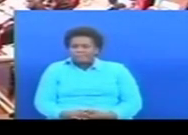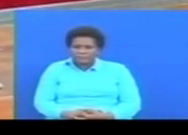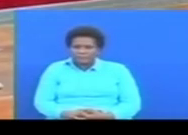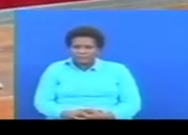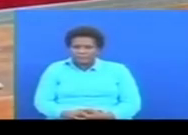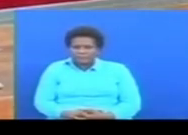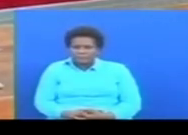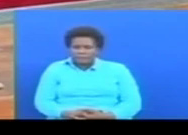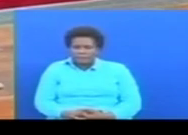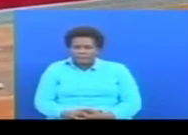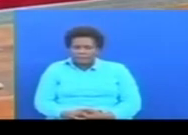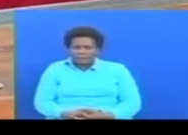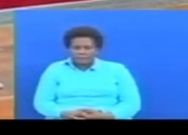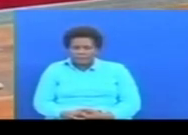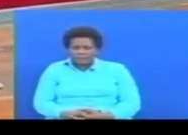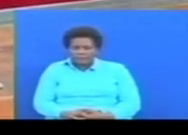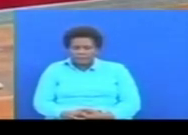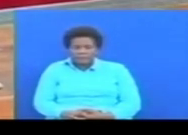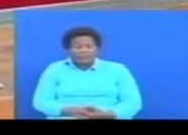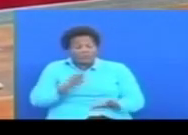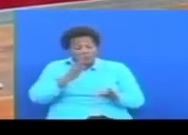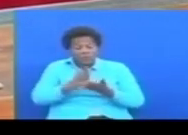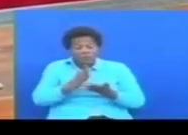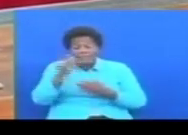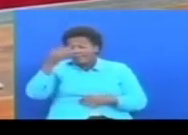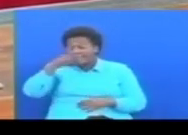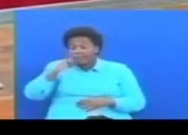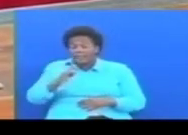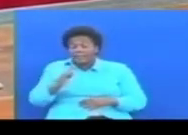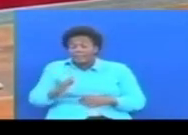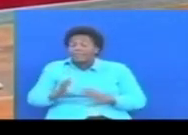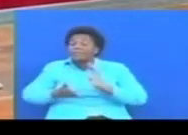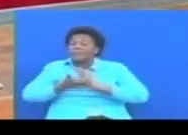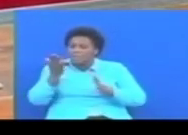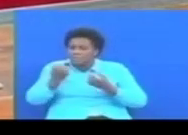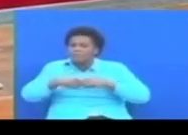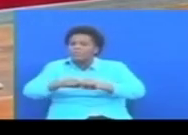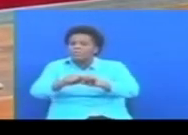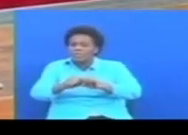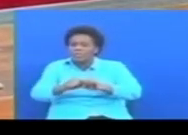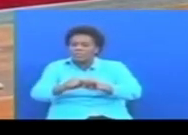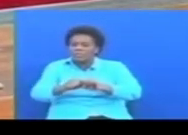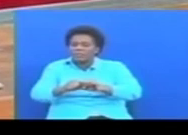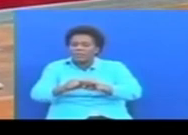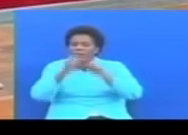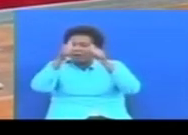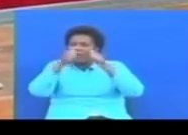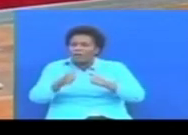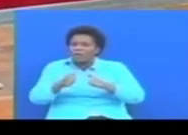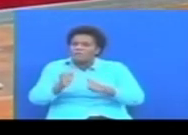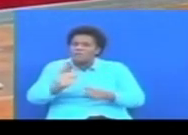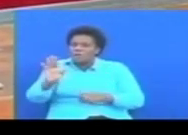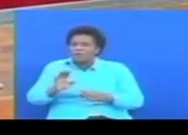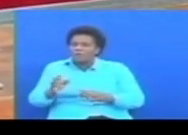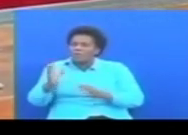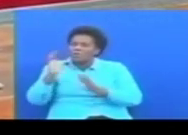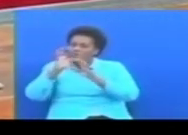Mheshimiwa, na imekwisha tekeleza ahadi ya kupeleka wanyamapori wasio wakali katika hifadhi ya taifa ya Kitulo mnamo mwezi